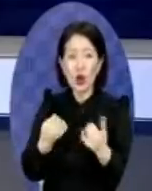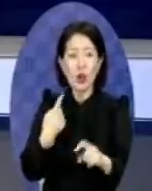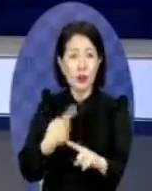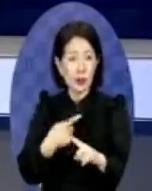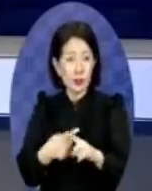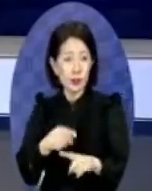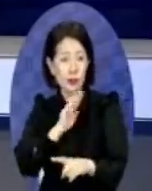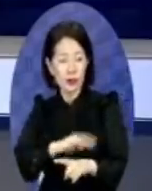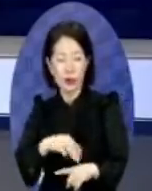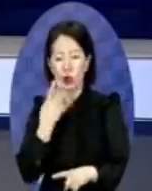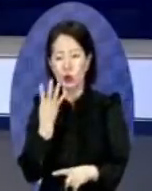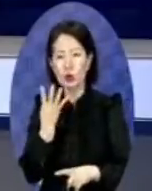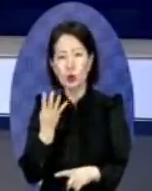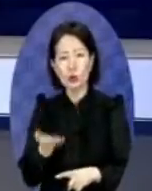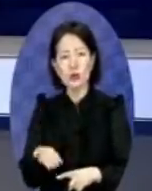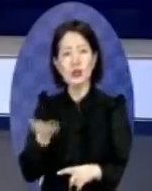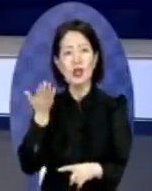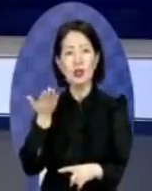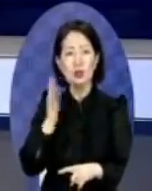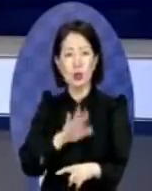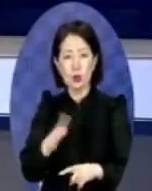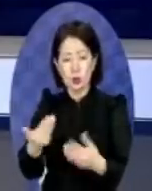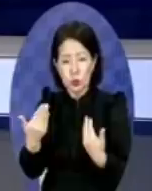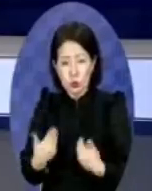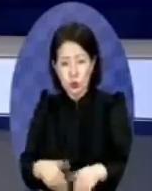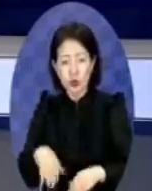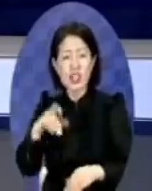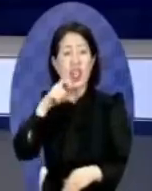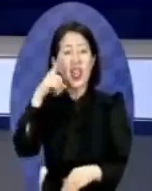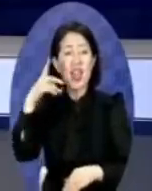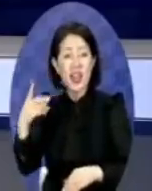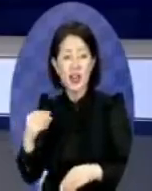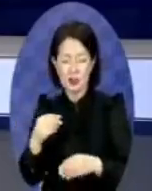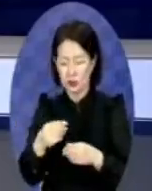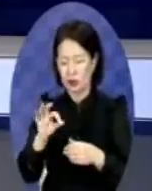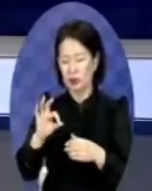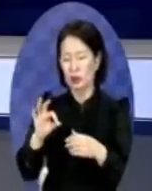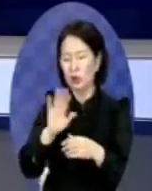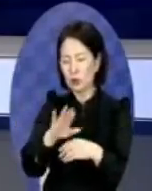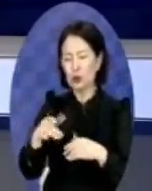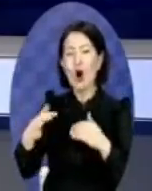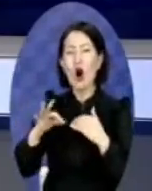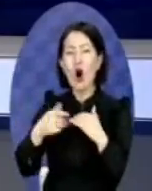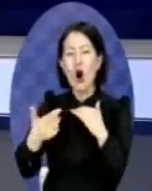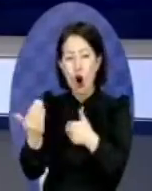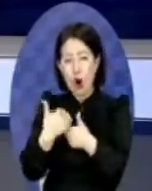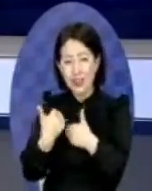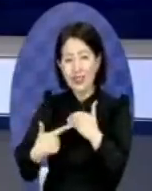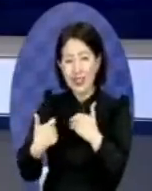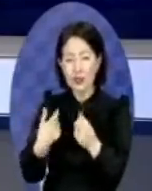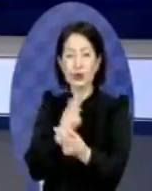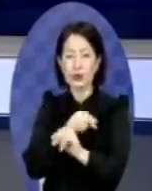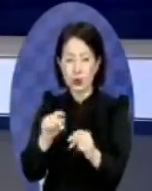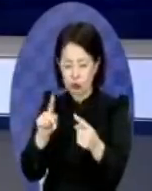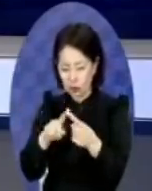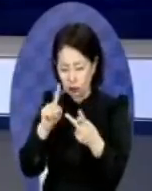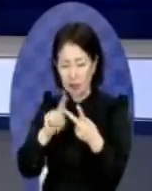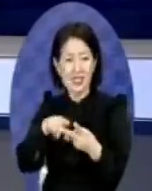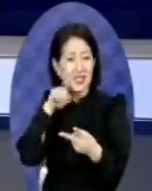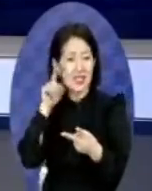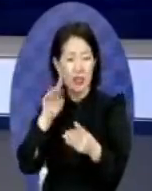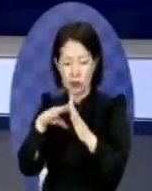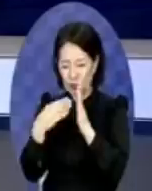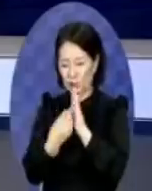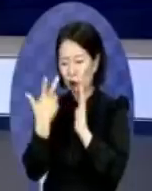тулд 4 ба түүнээс дээш хүүхэд төрүүлсэн эхчүүдийг орлогын албан татвараас бүх насаар нь чөлөөлөх, за залуу гэр бүлд 36